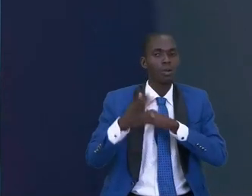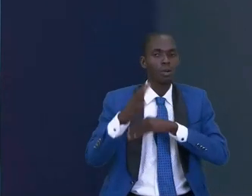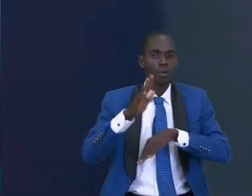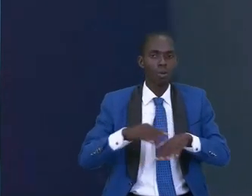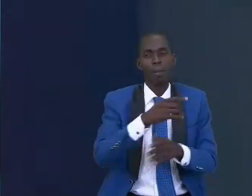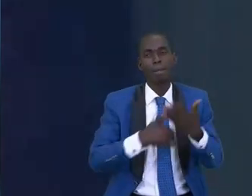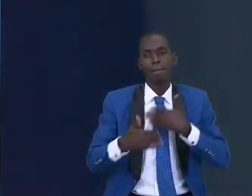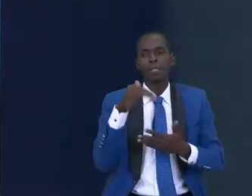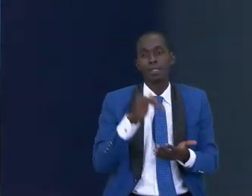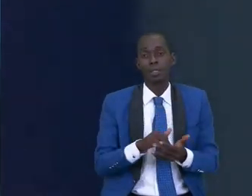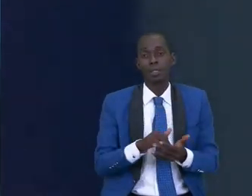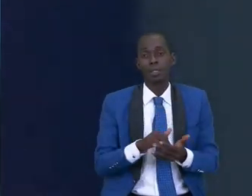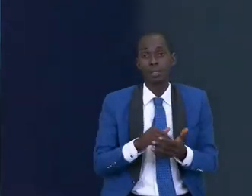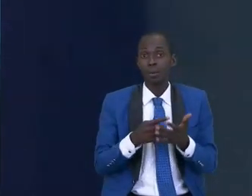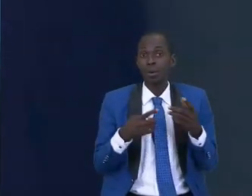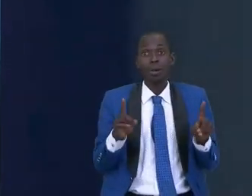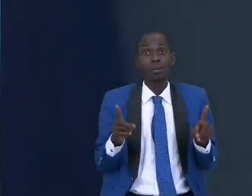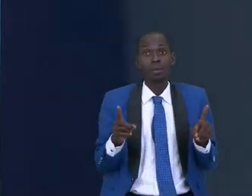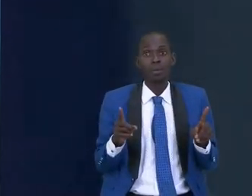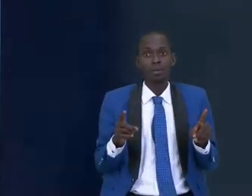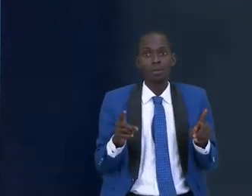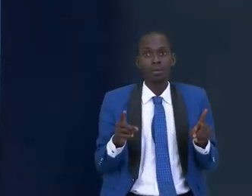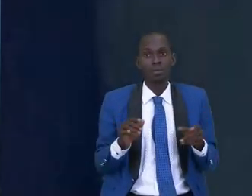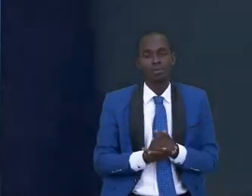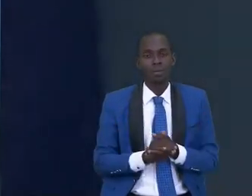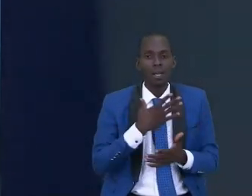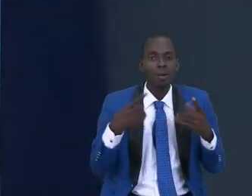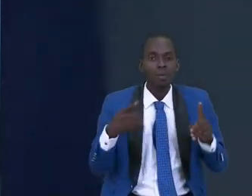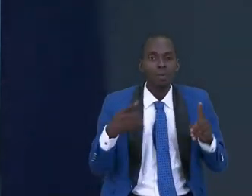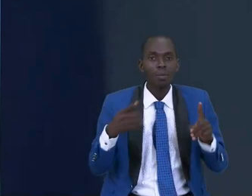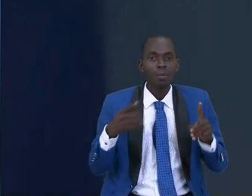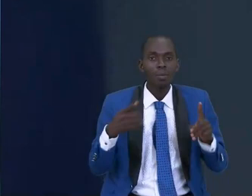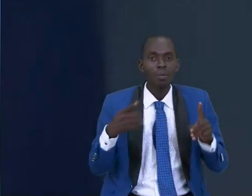rappelés, frère. Et